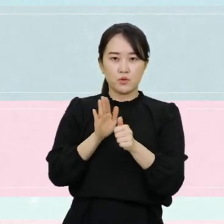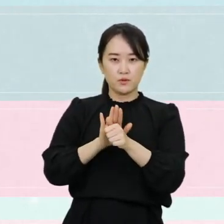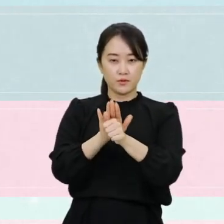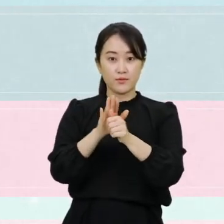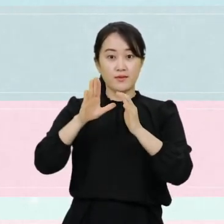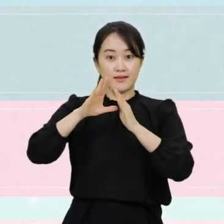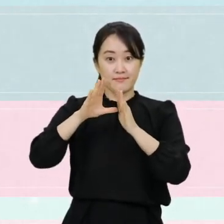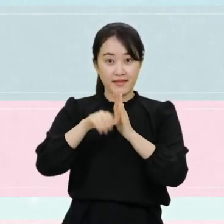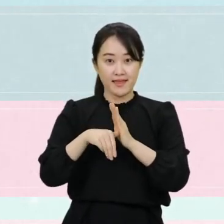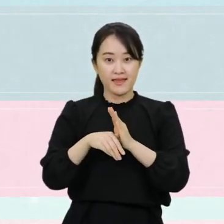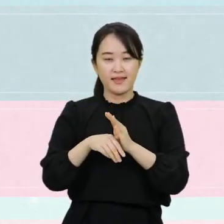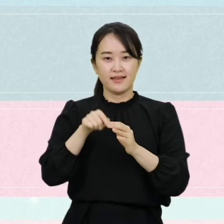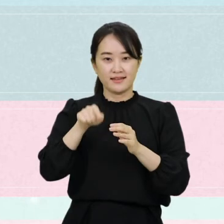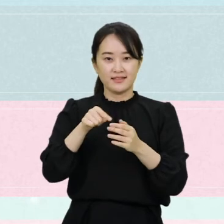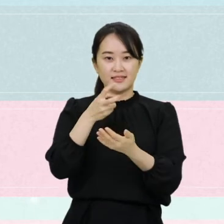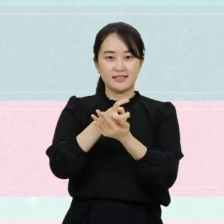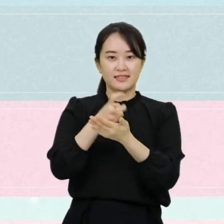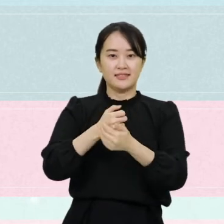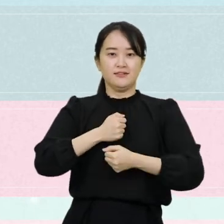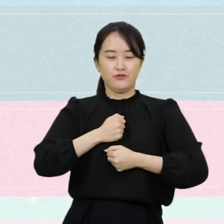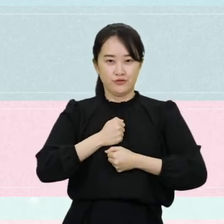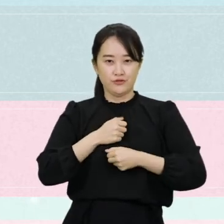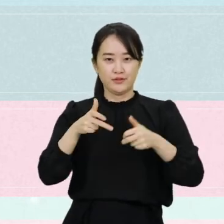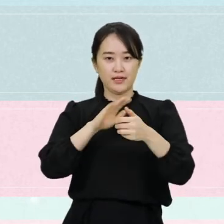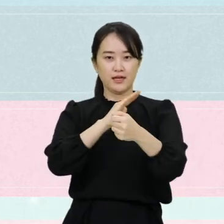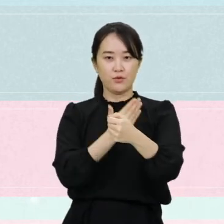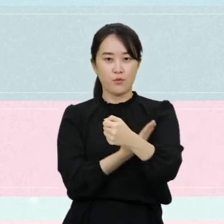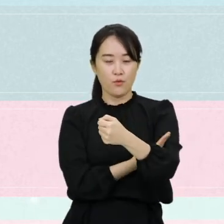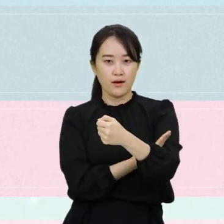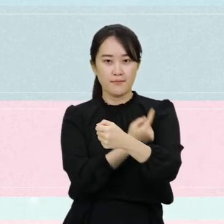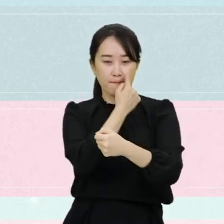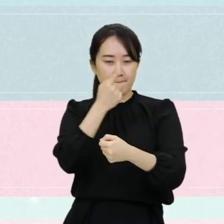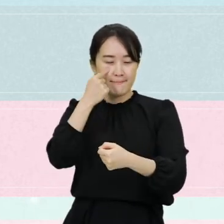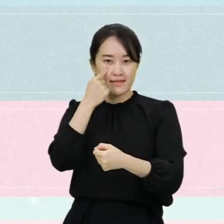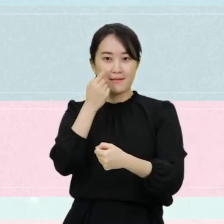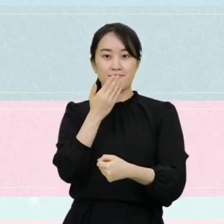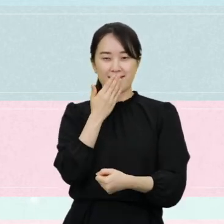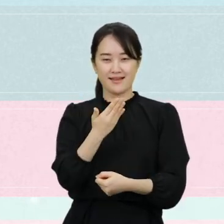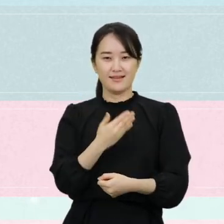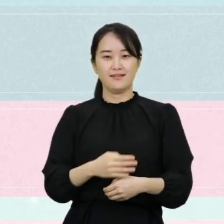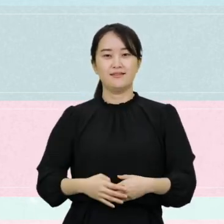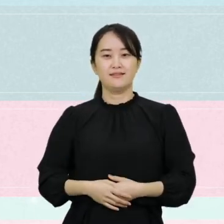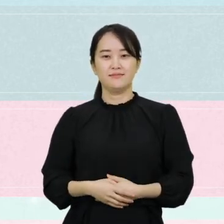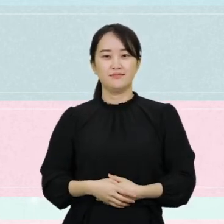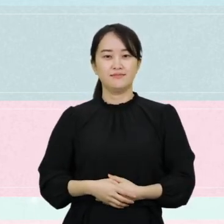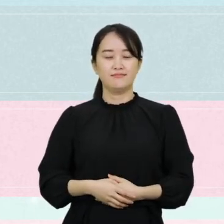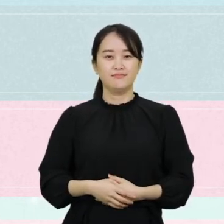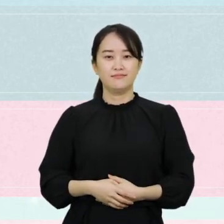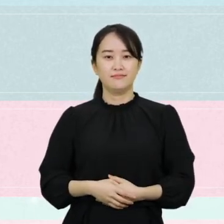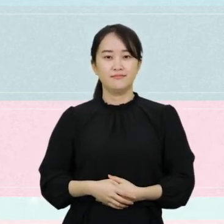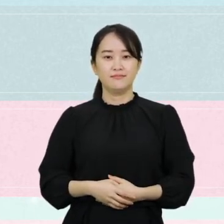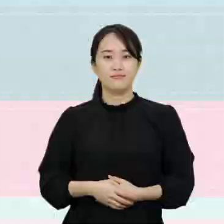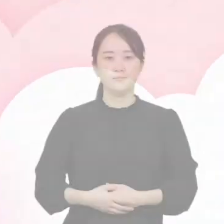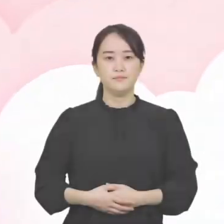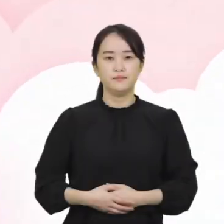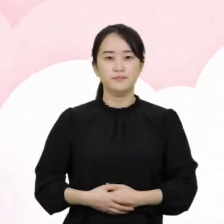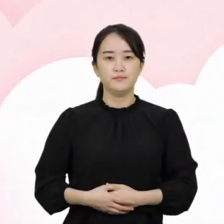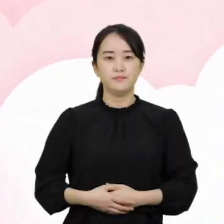할 때 본 협약의 의무 이행 및 장애인의 권리 보장 실현이 가능하겠죠.